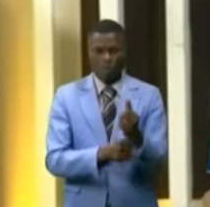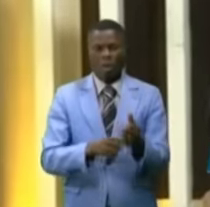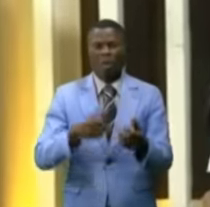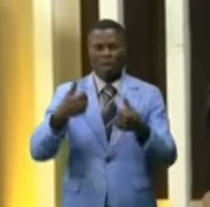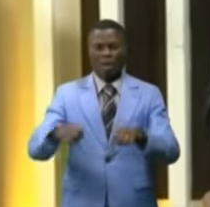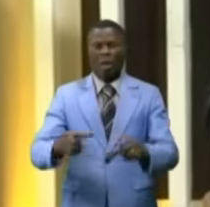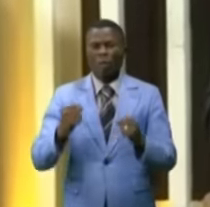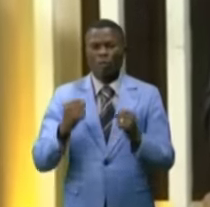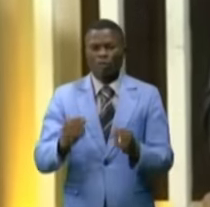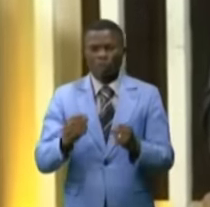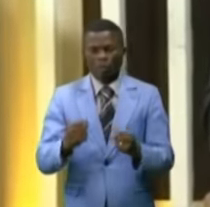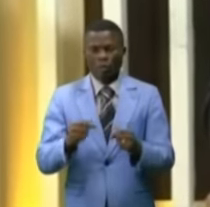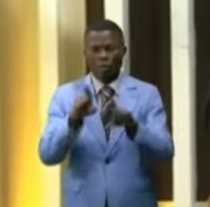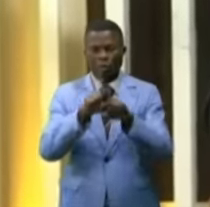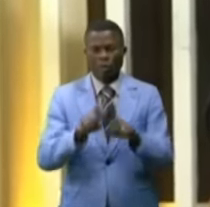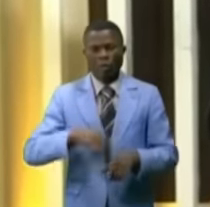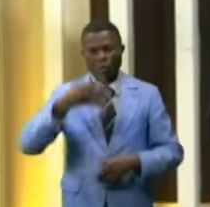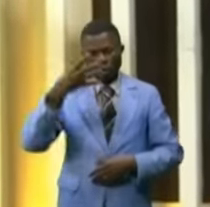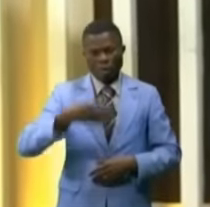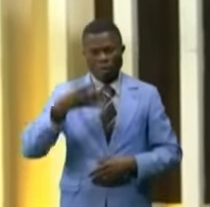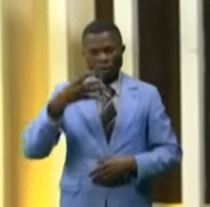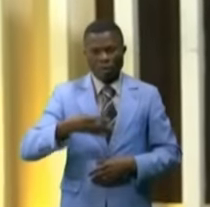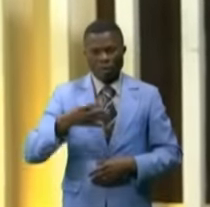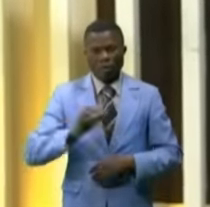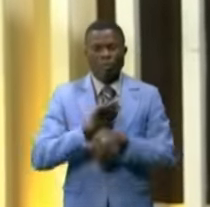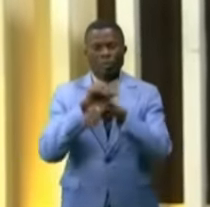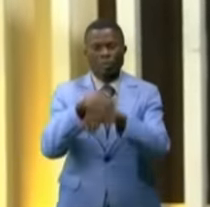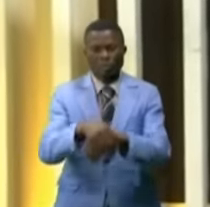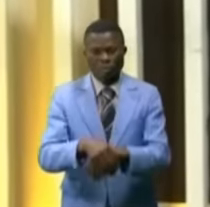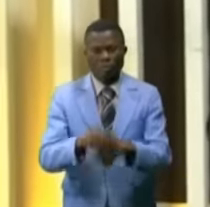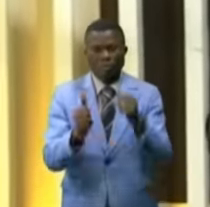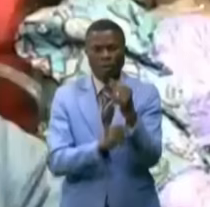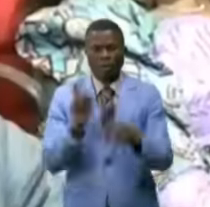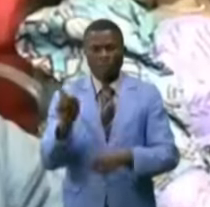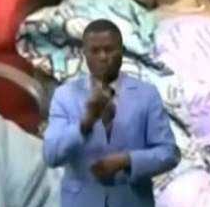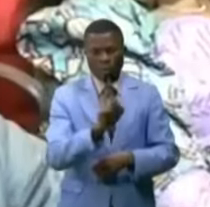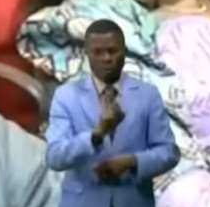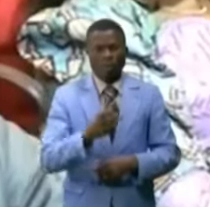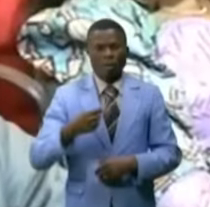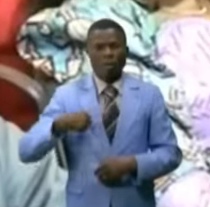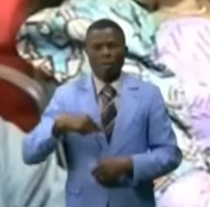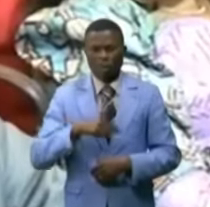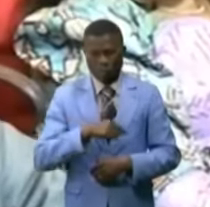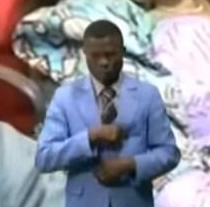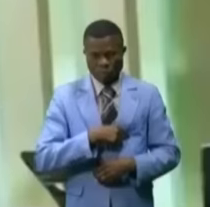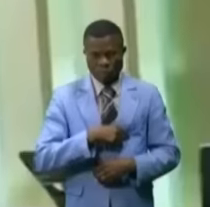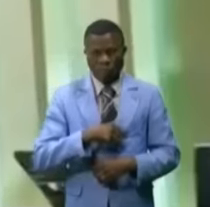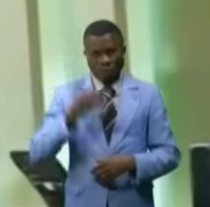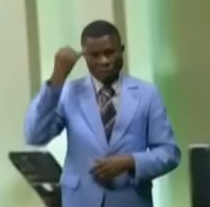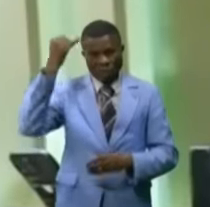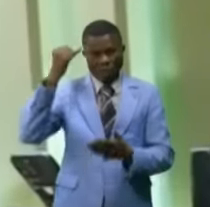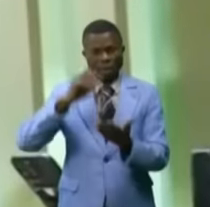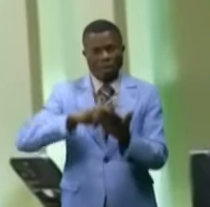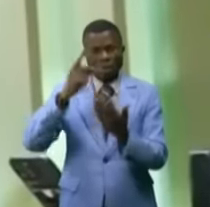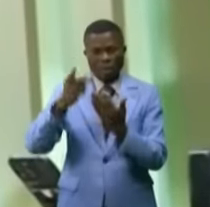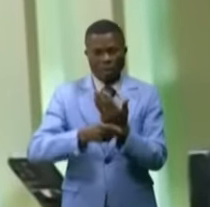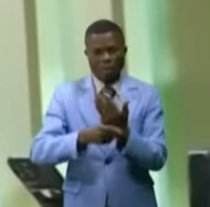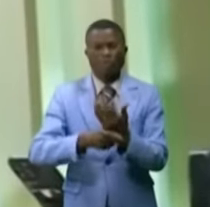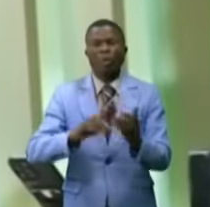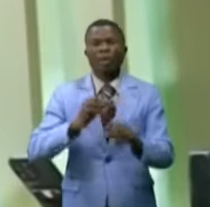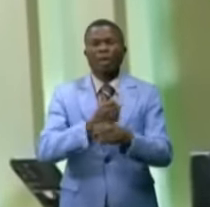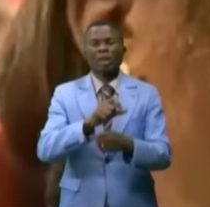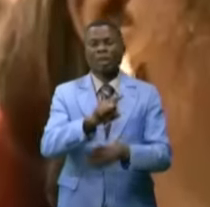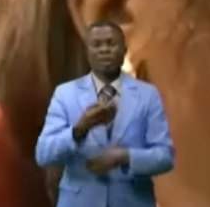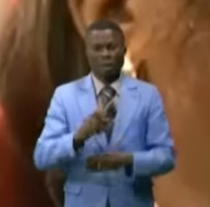durabilité ainsi que l'engagement de chacun d'entre nous. Pour l'initiateur du projet SAM Samuna Yongo,